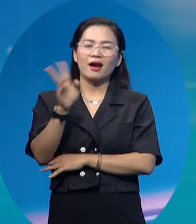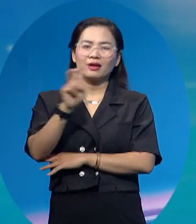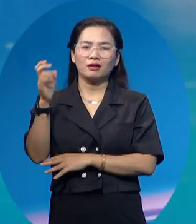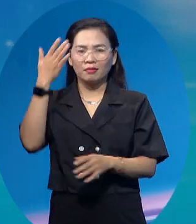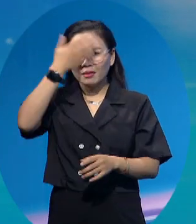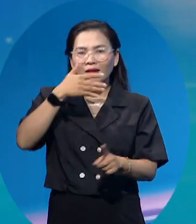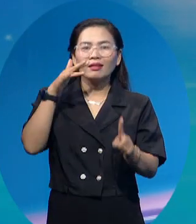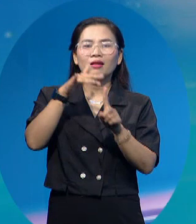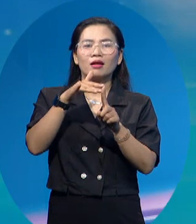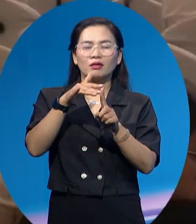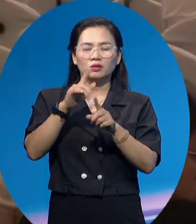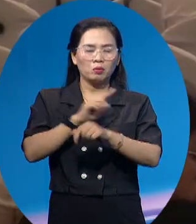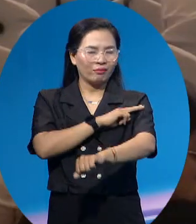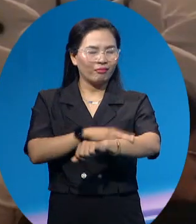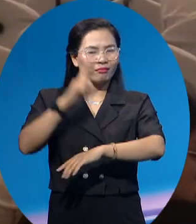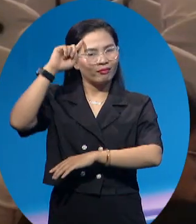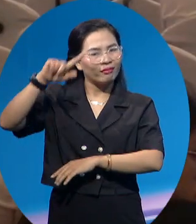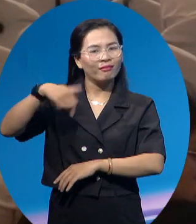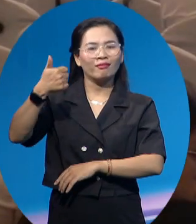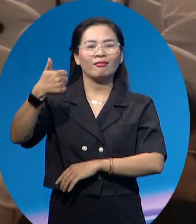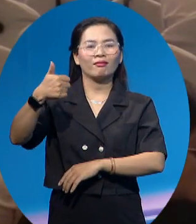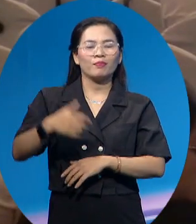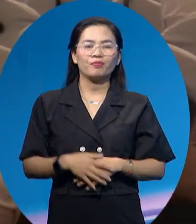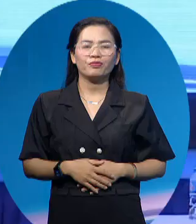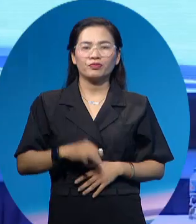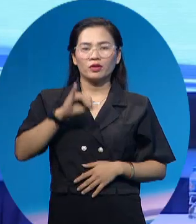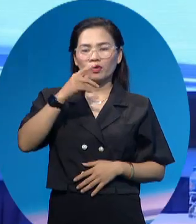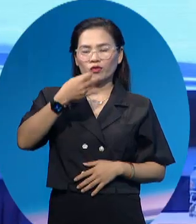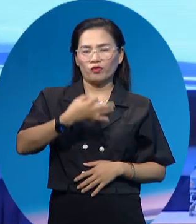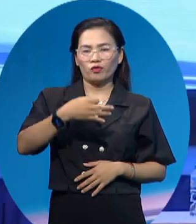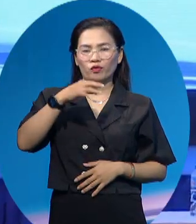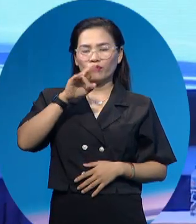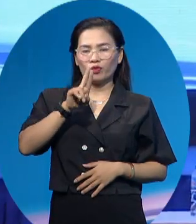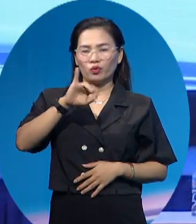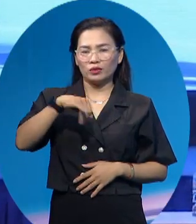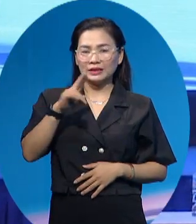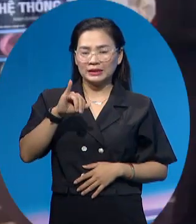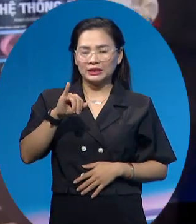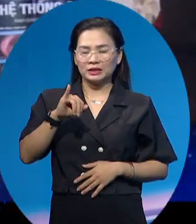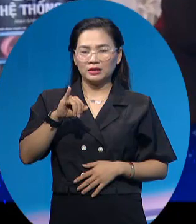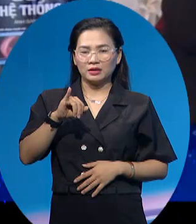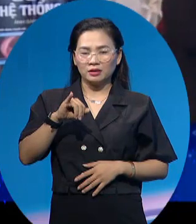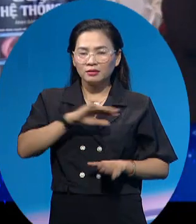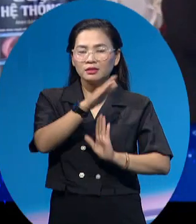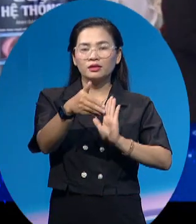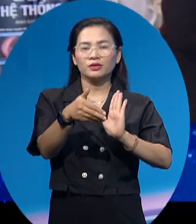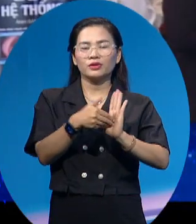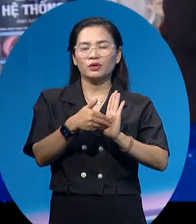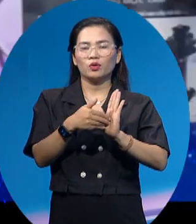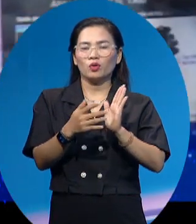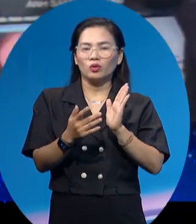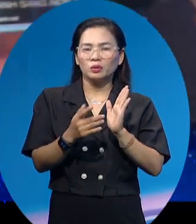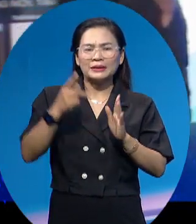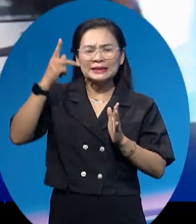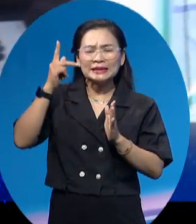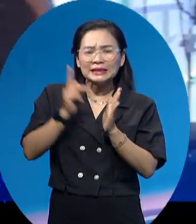gia đầu ngành tiêu hóa Fuji phim Việt Nam giới thiệu các giải pháp nội soi toàn diện từ chẩn đoán đến điều trị với